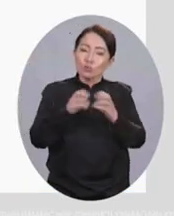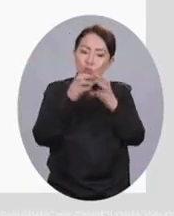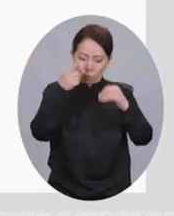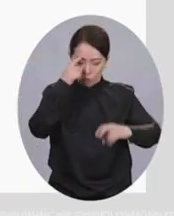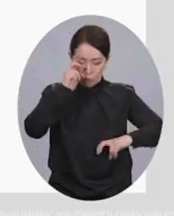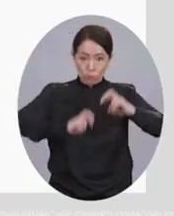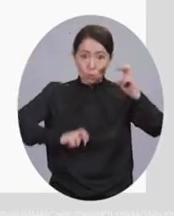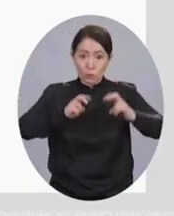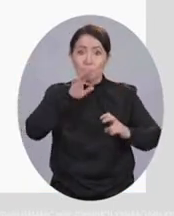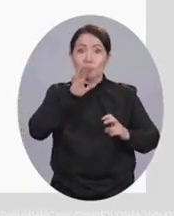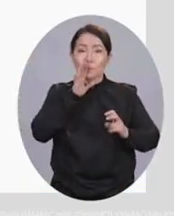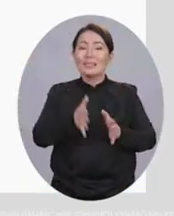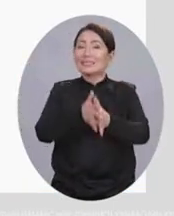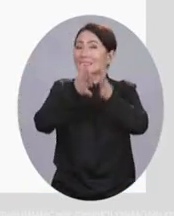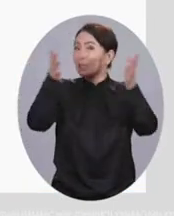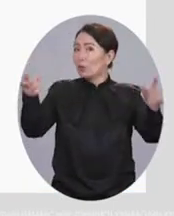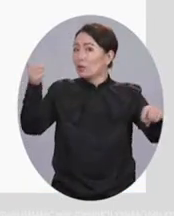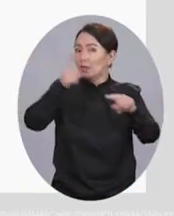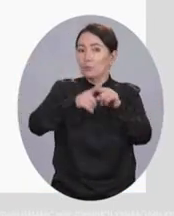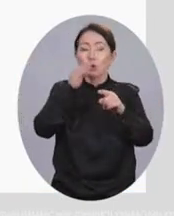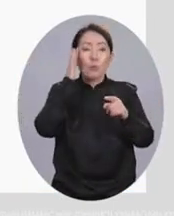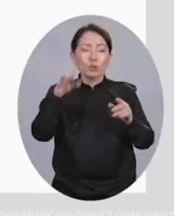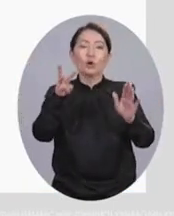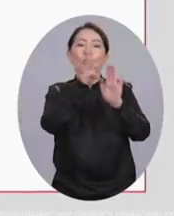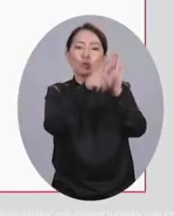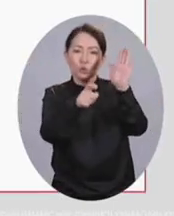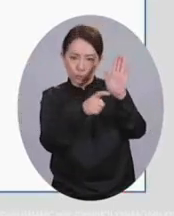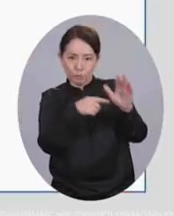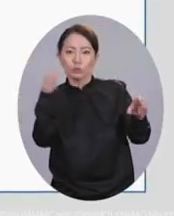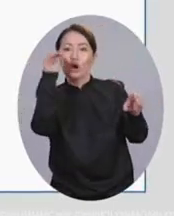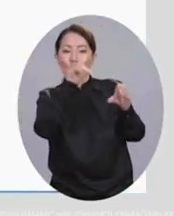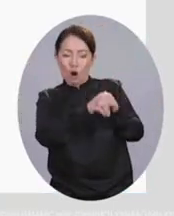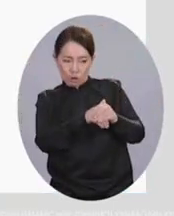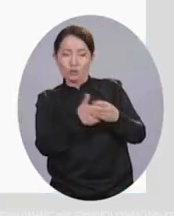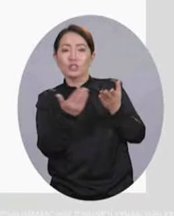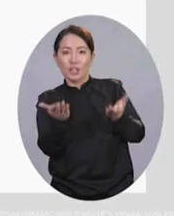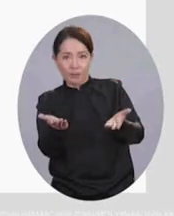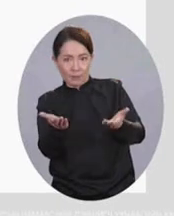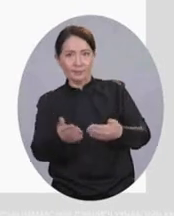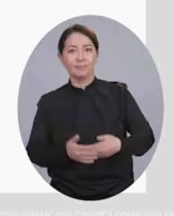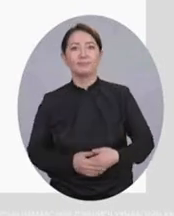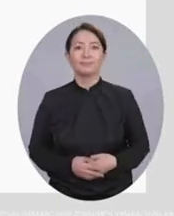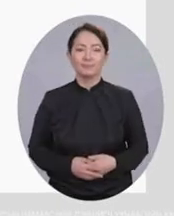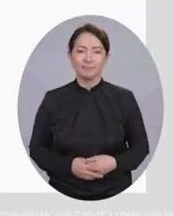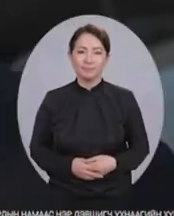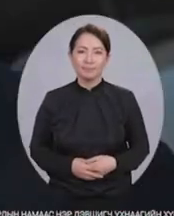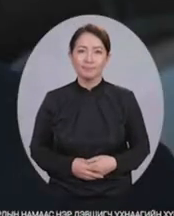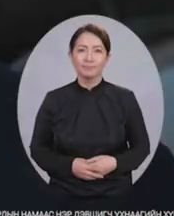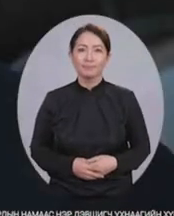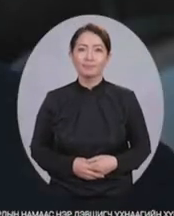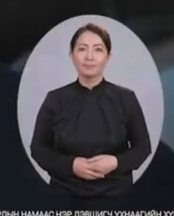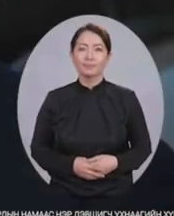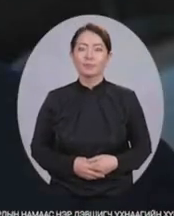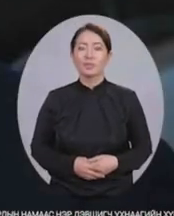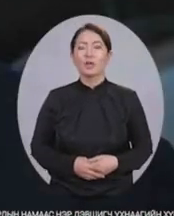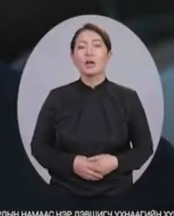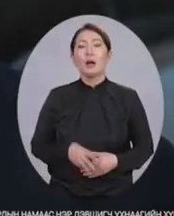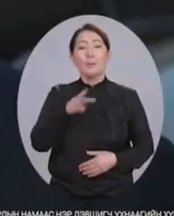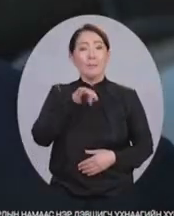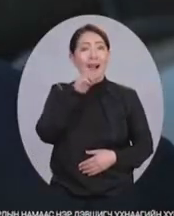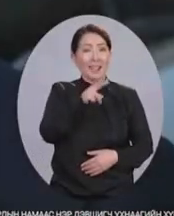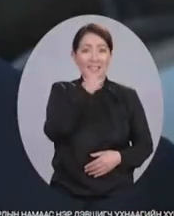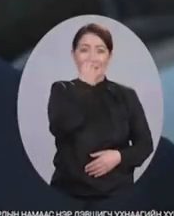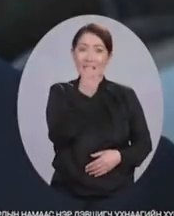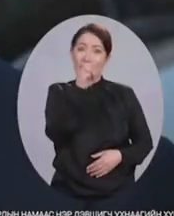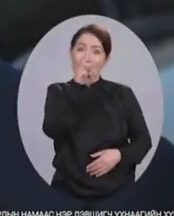орондоо үйлдвэрлэх сар хүрээг нэмэх бодлого түүний мөрийн хөтөлбөрт тусглаа олсон энэ юм аа. Маркетинг цемент байна